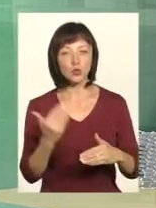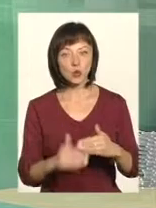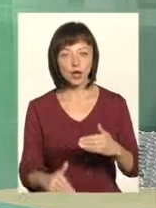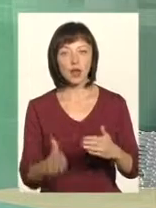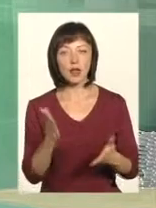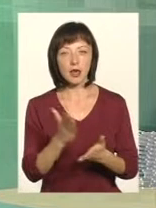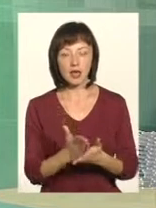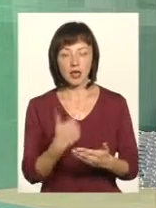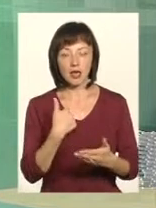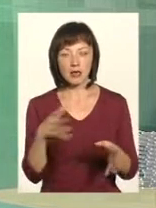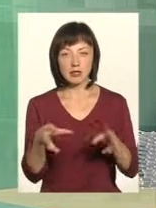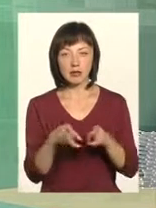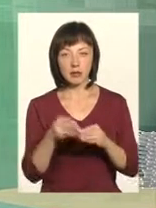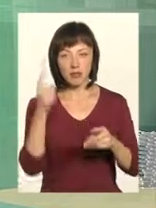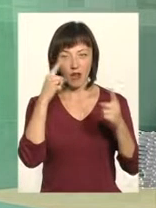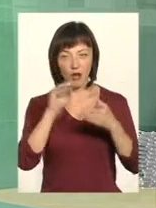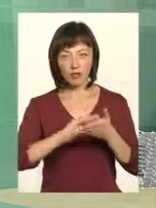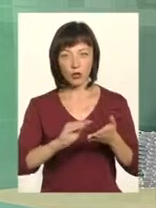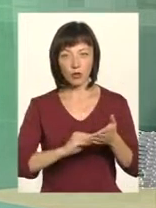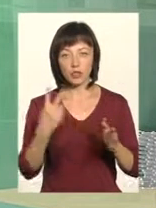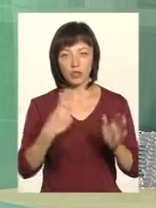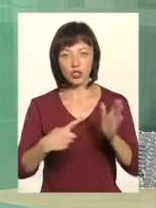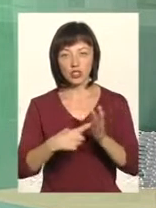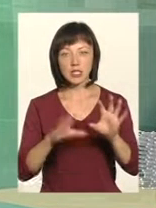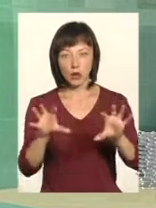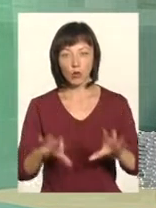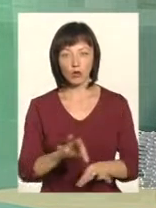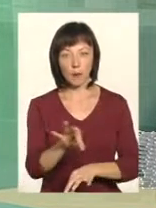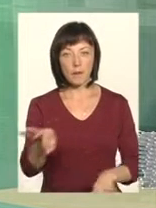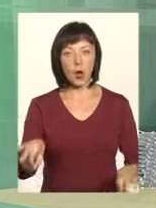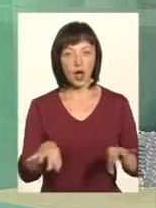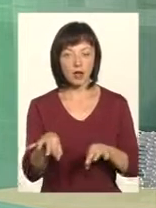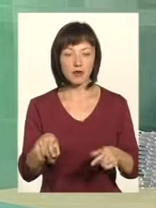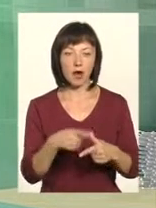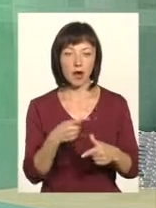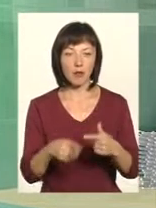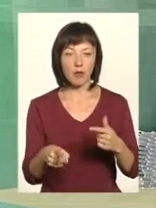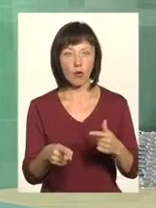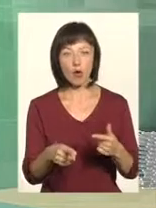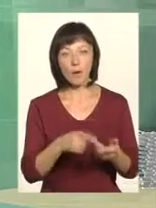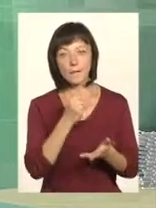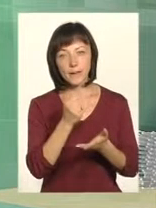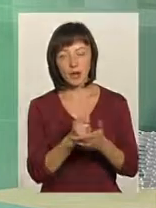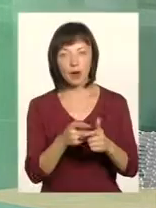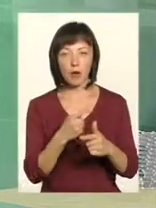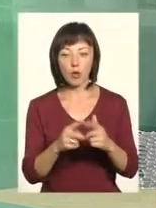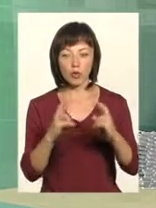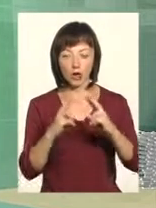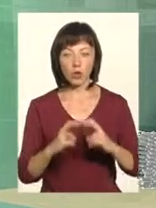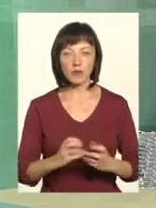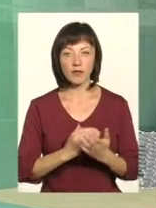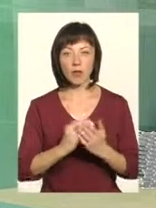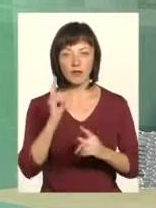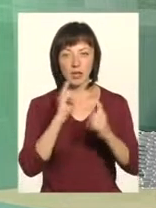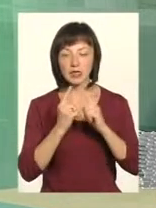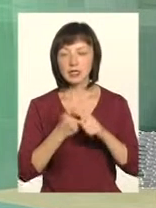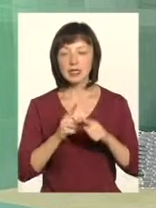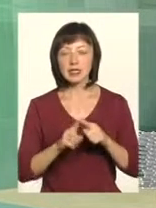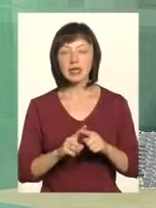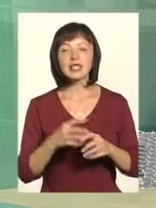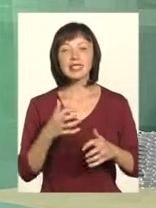є співавтором 26 законопроєктів, що або прийняті, або знаходяться на розгляді в Верховній Раді. Серед